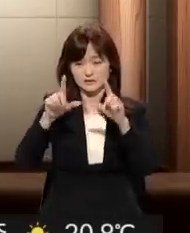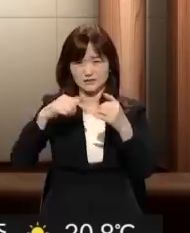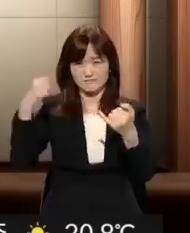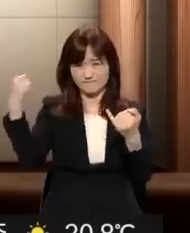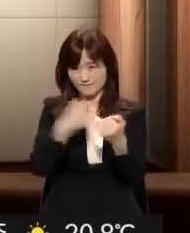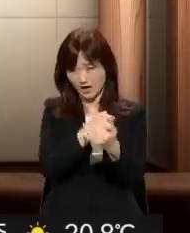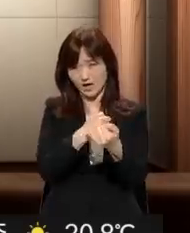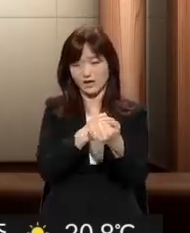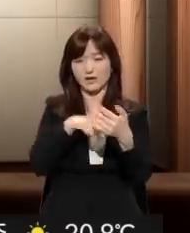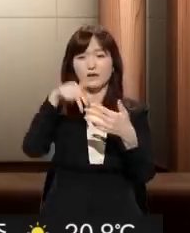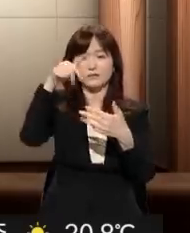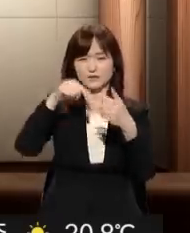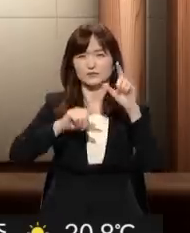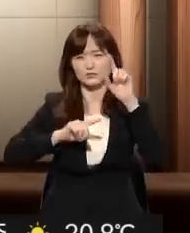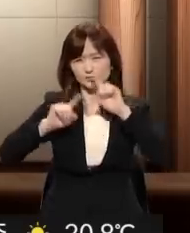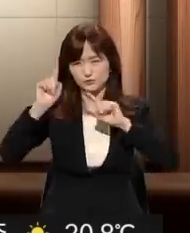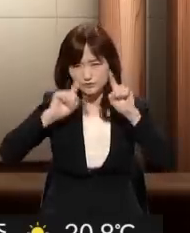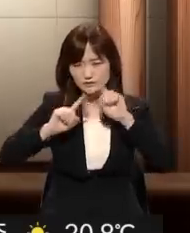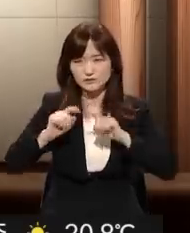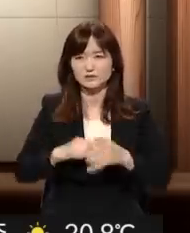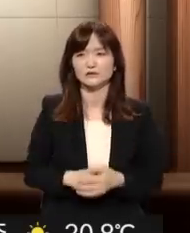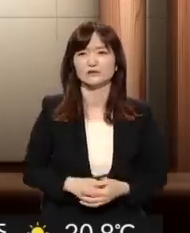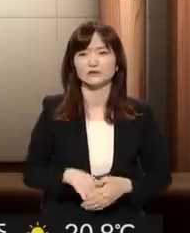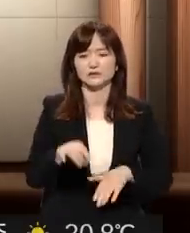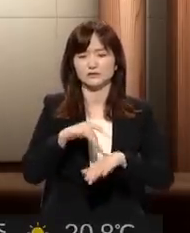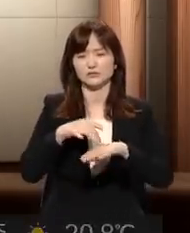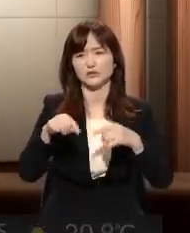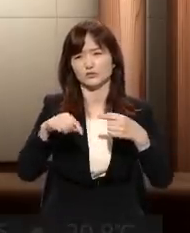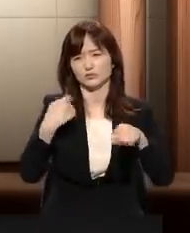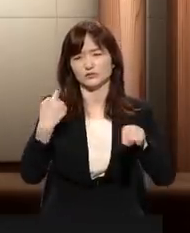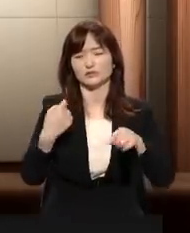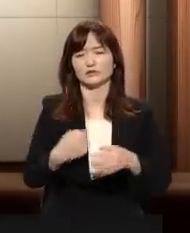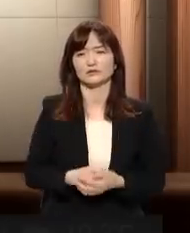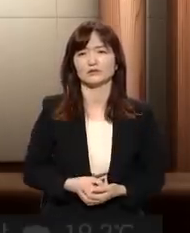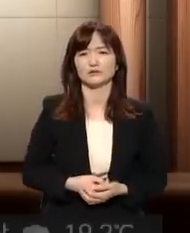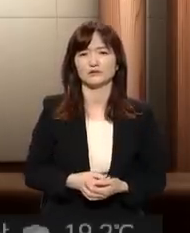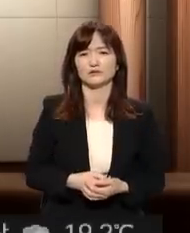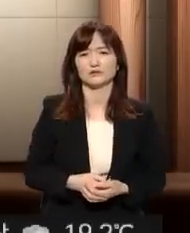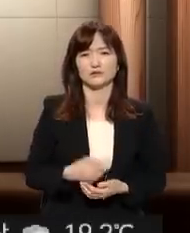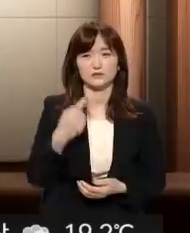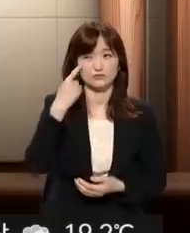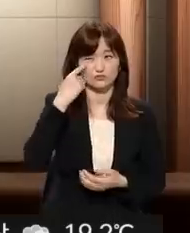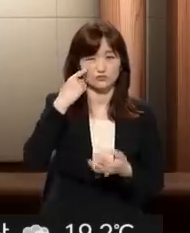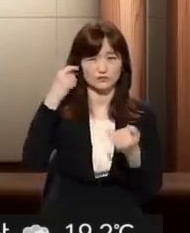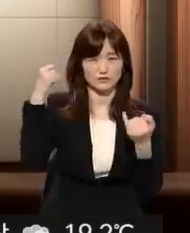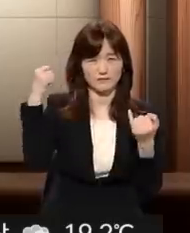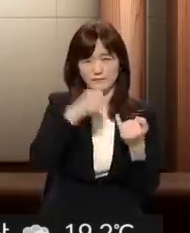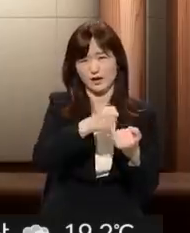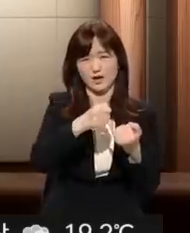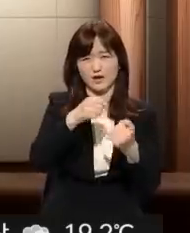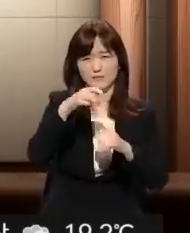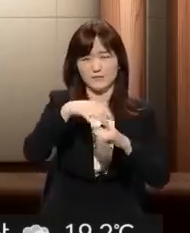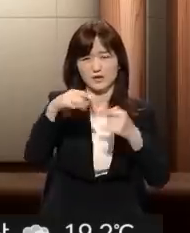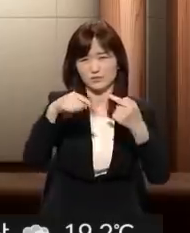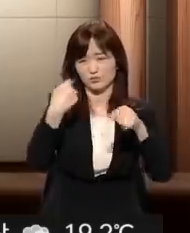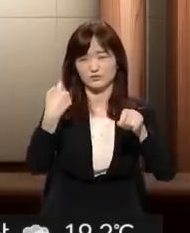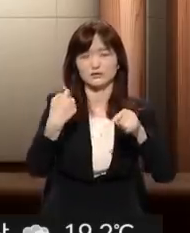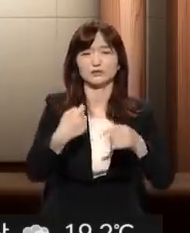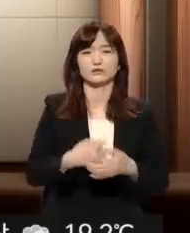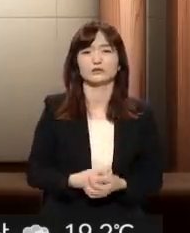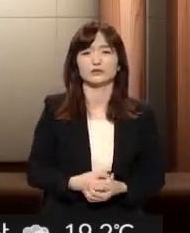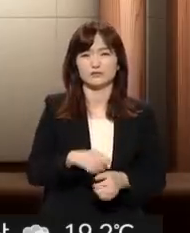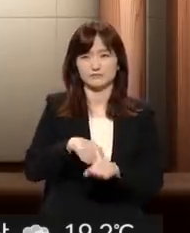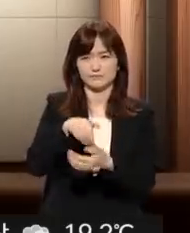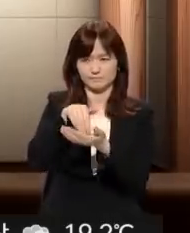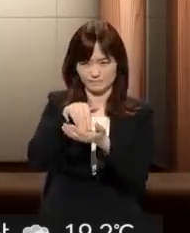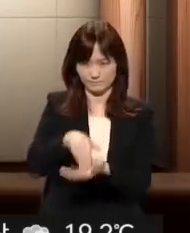때려서 8주간의 상처를 입힌 거거든요. 8주는 골절이 일어나야 되는 거예요. 아나골절이라고 골절이 나은 거기 때문에. 그렇기 때문에 엄중한